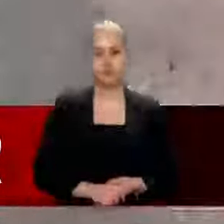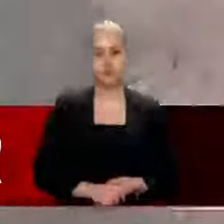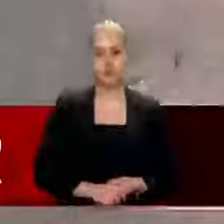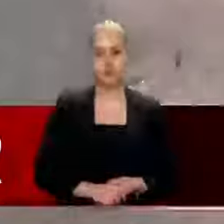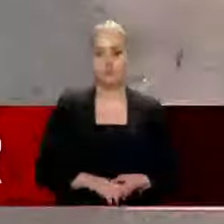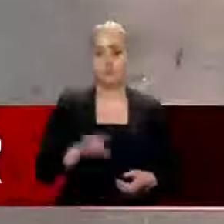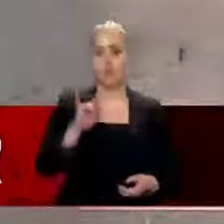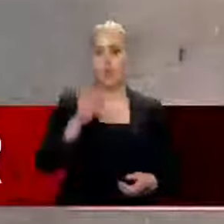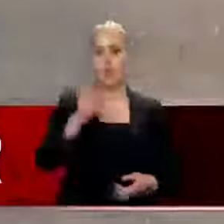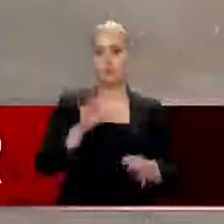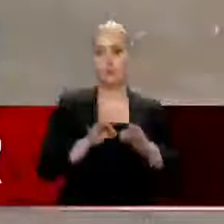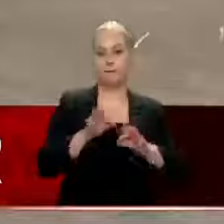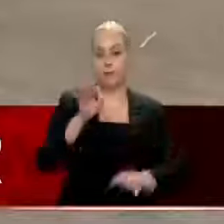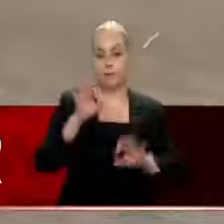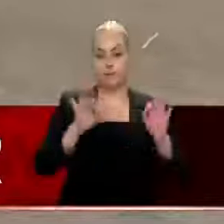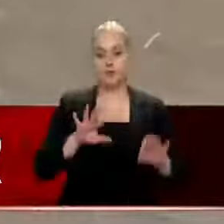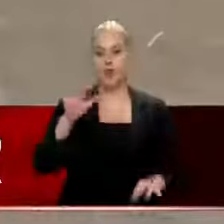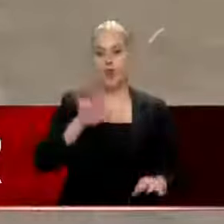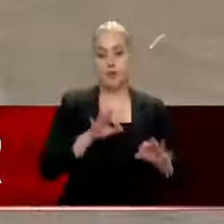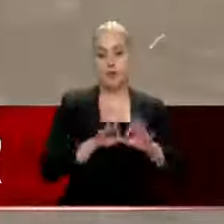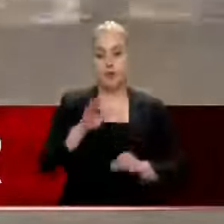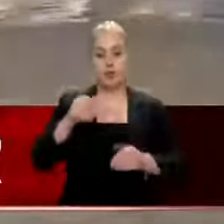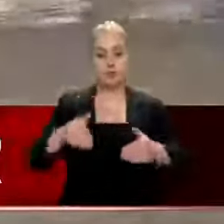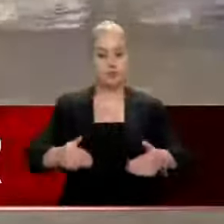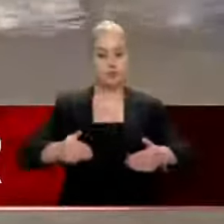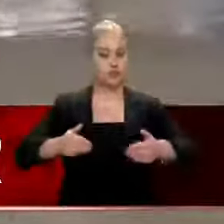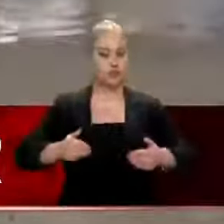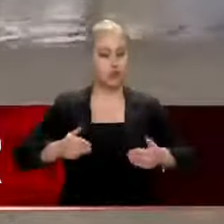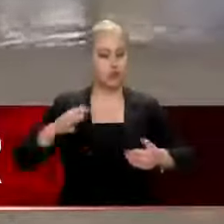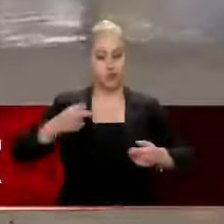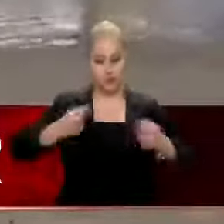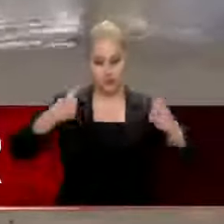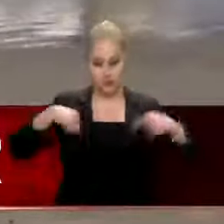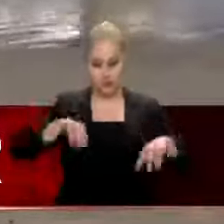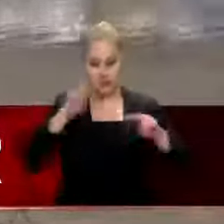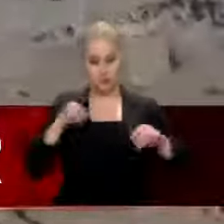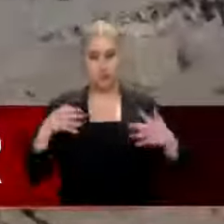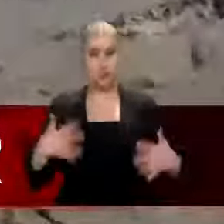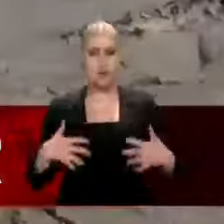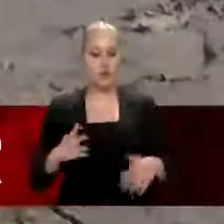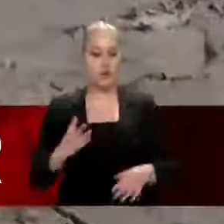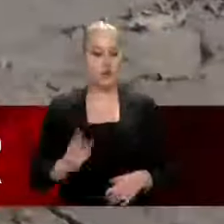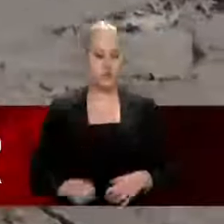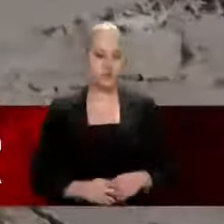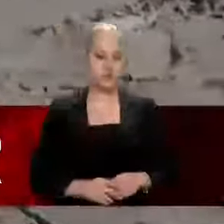15 metreyle başladı, 50 metreye kadar çekildi. Çevredeki herkesi paniğe sevk etti.